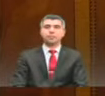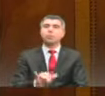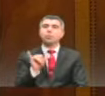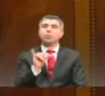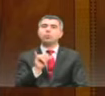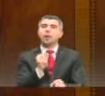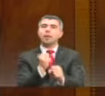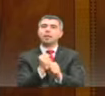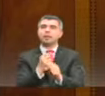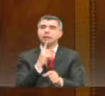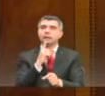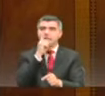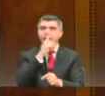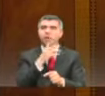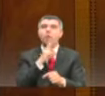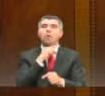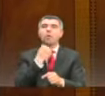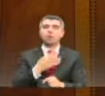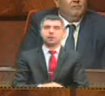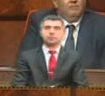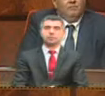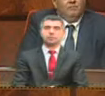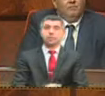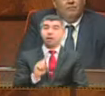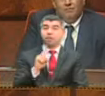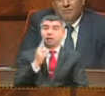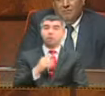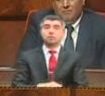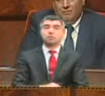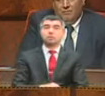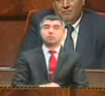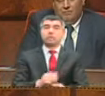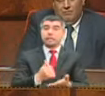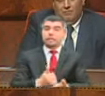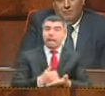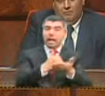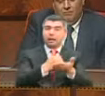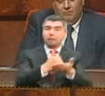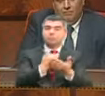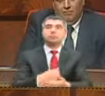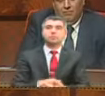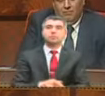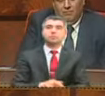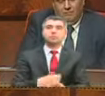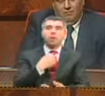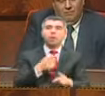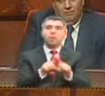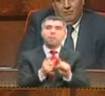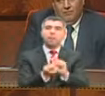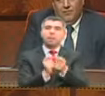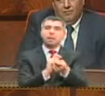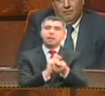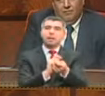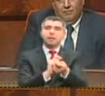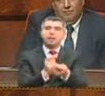ستقوم الحكومة أساساً بما يلي. أولاً، دعم التحول الهيكلي